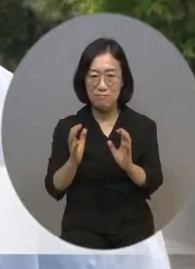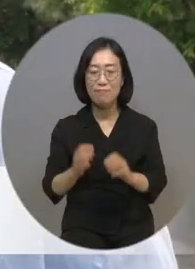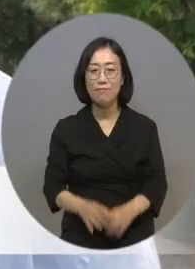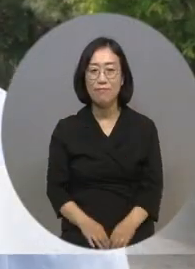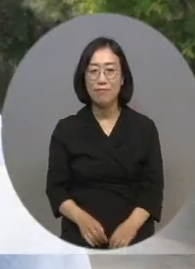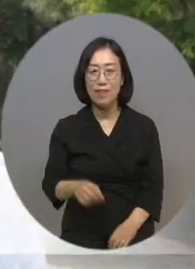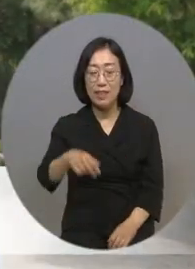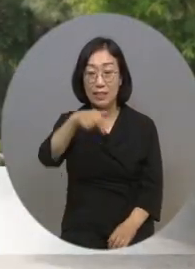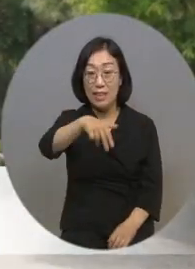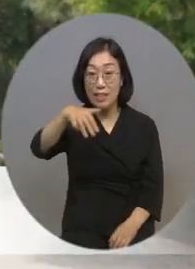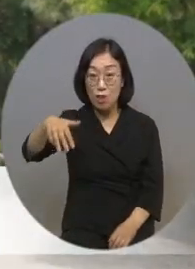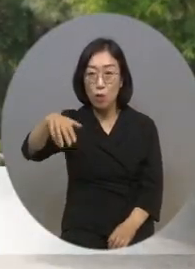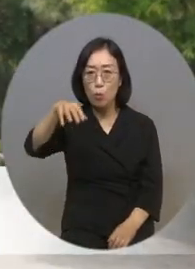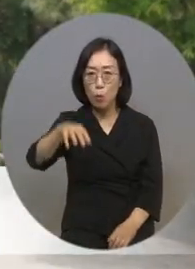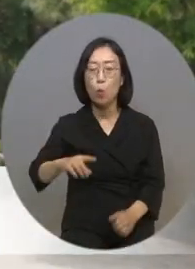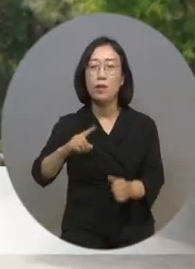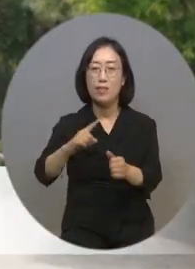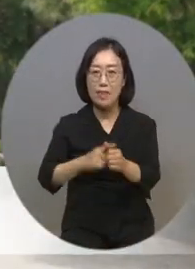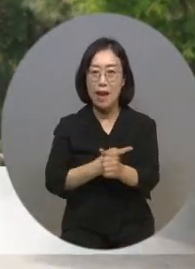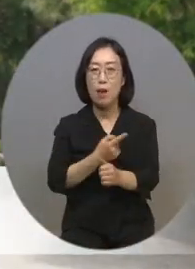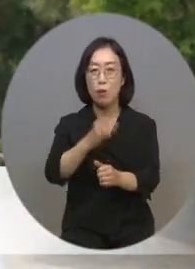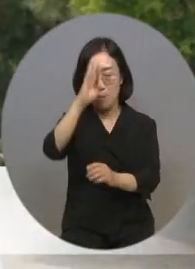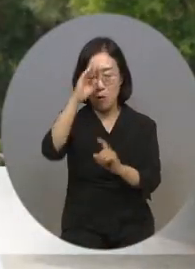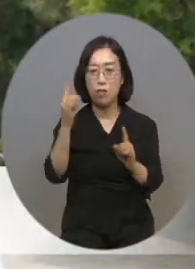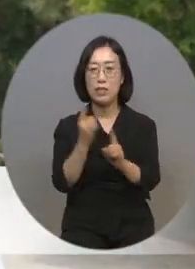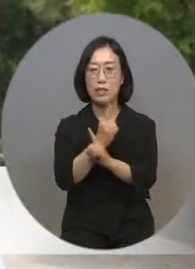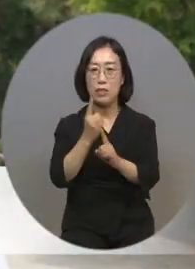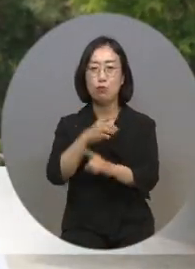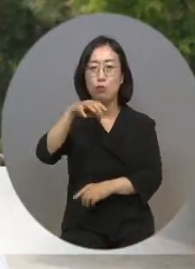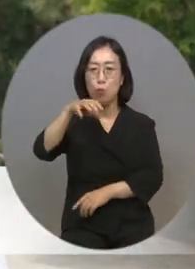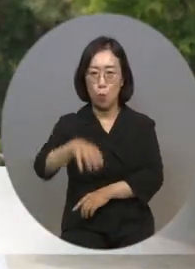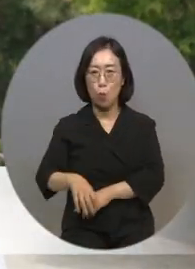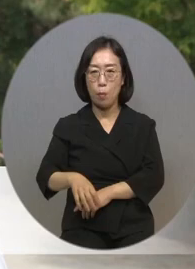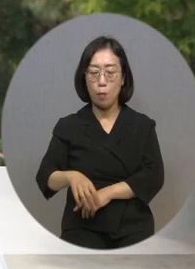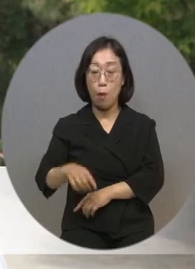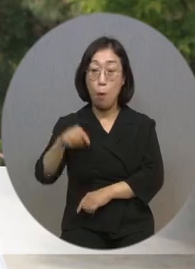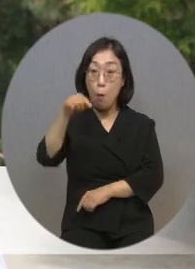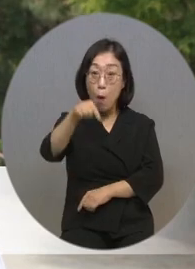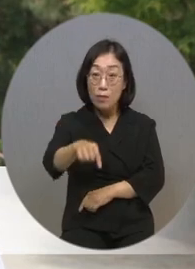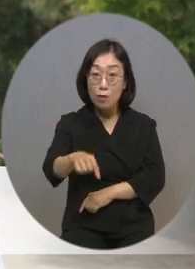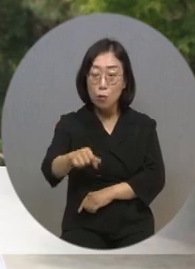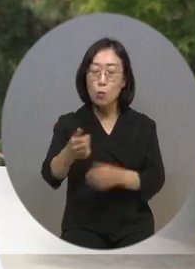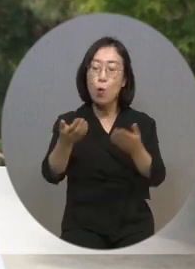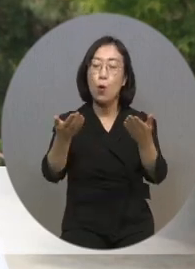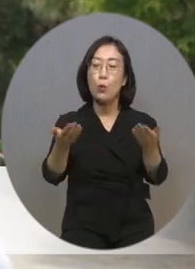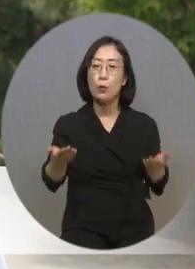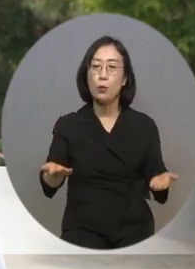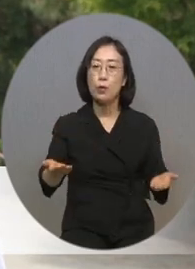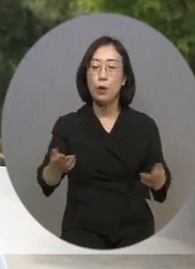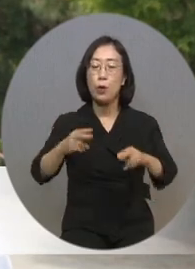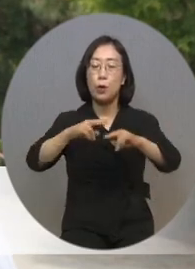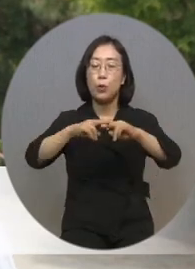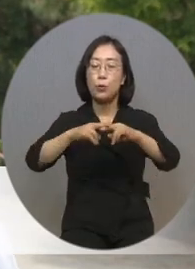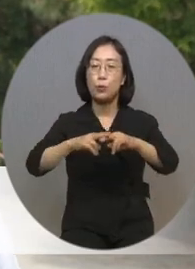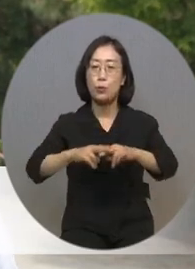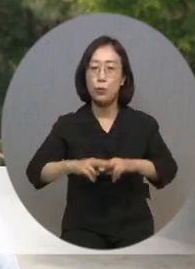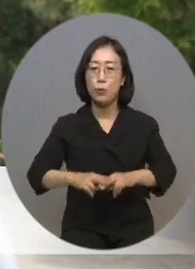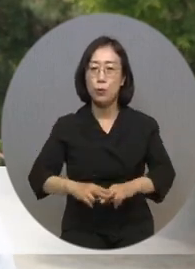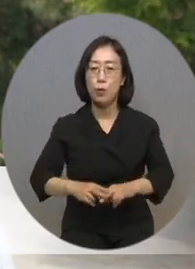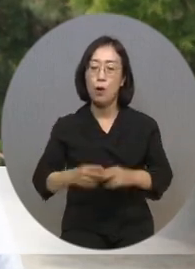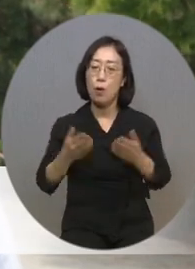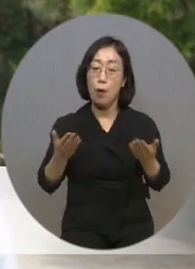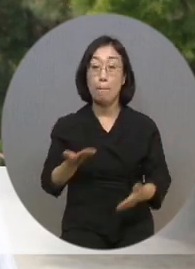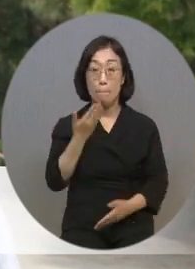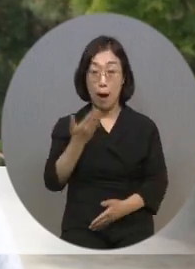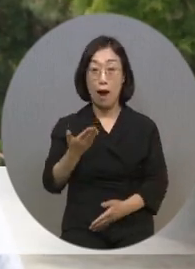여기 제천이 자연치유도시라고 되어 있습니다. 잠시 와서 쉬면서 내가 자신의 스트레스를 내려놓을 수 있는 자리가